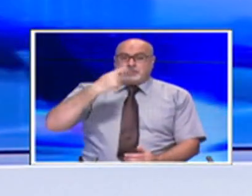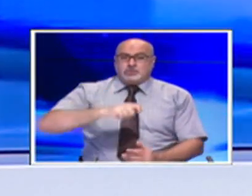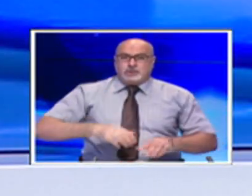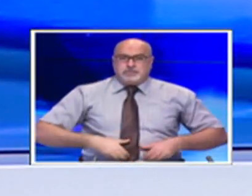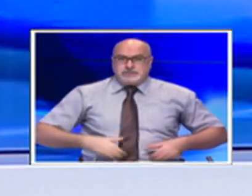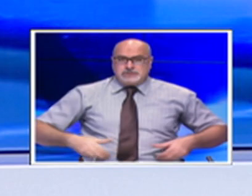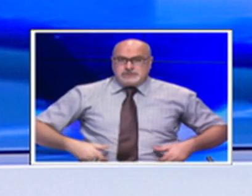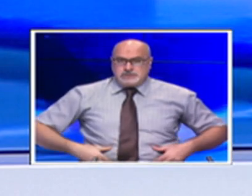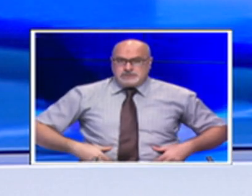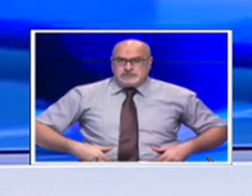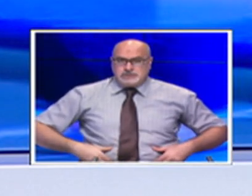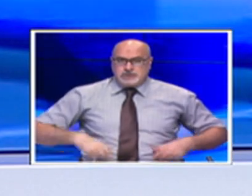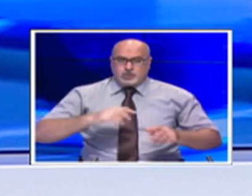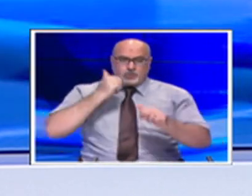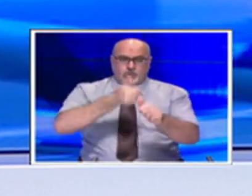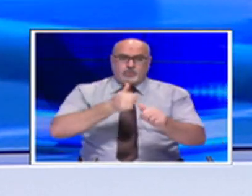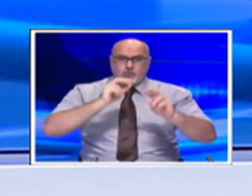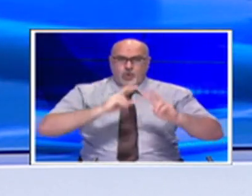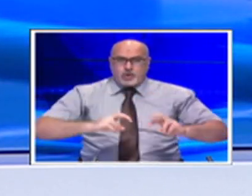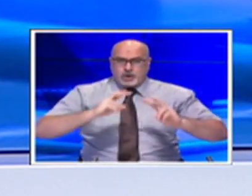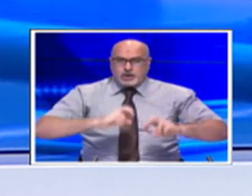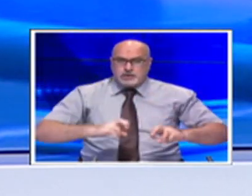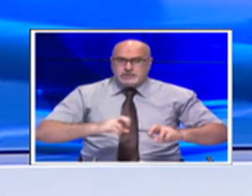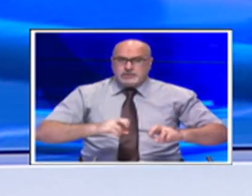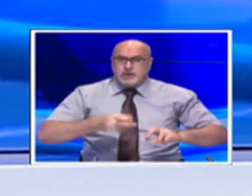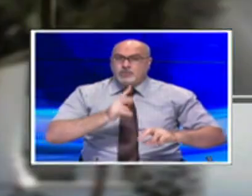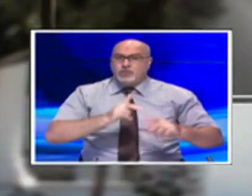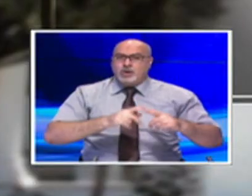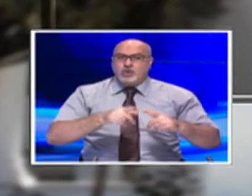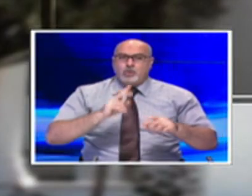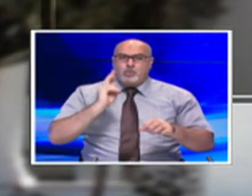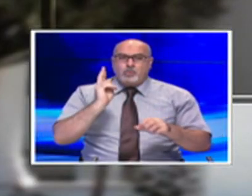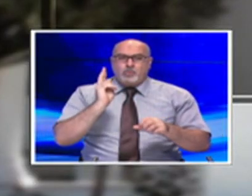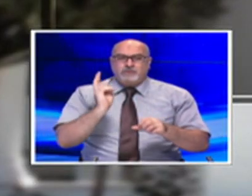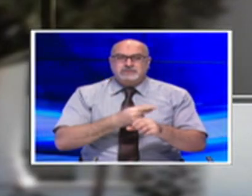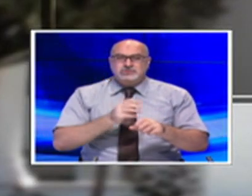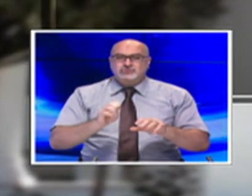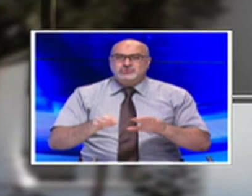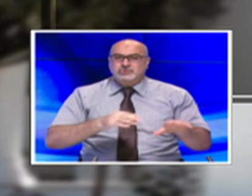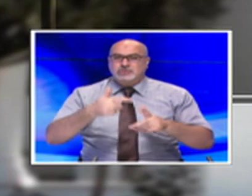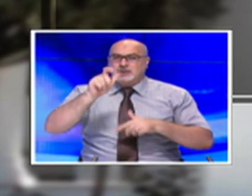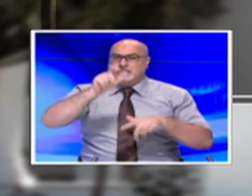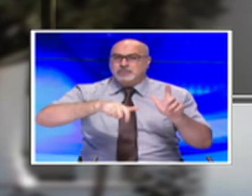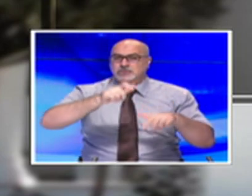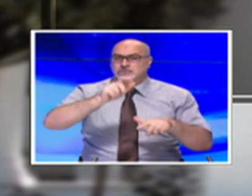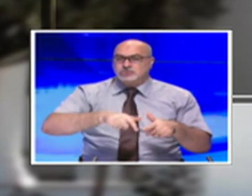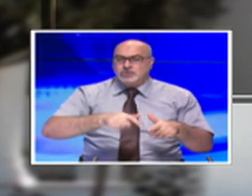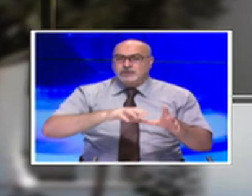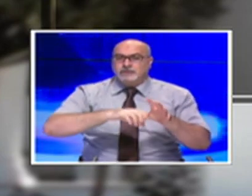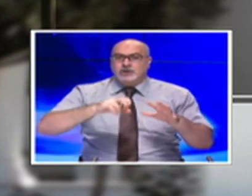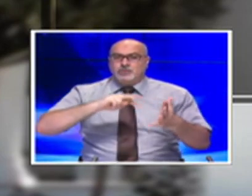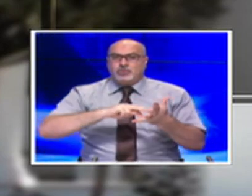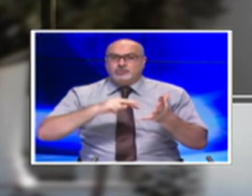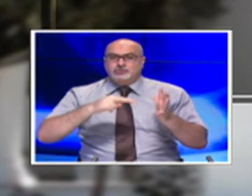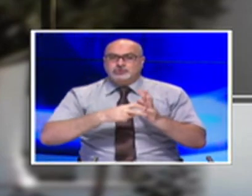البلديات المعنيين على التحقيق بخصوص خلفيات هذه التصرفات في حق المواطنين وإنجاز